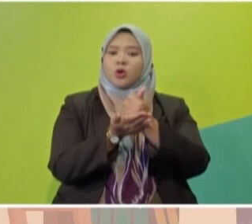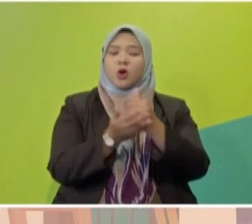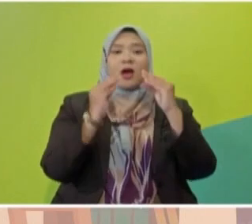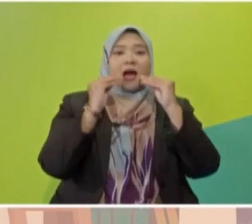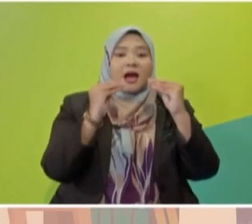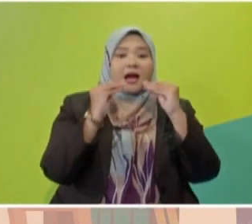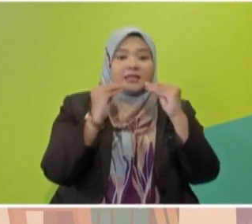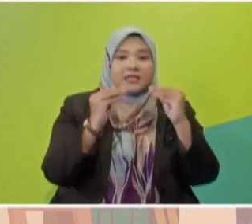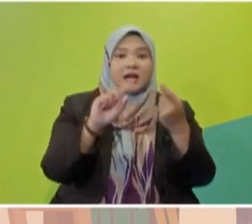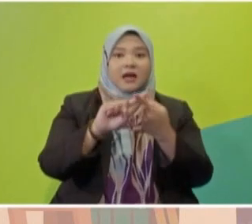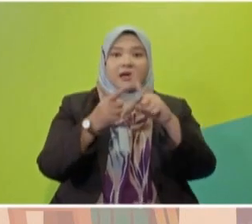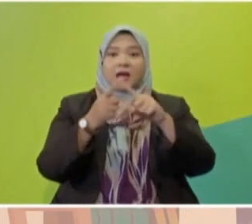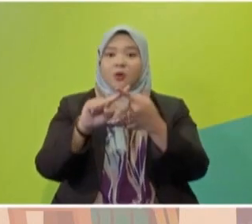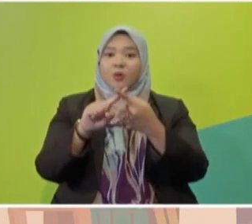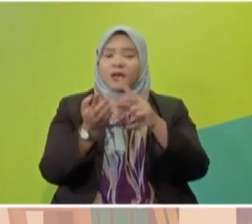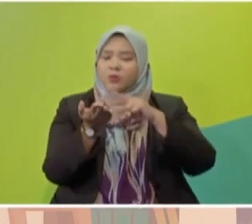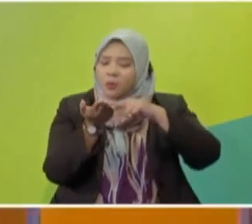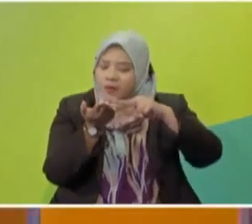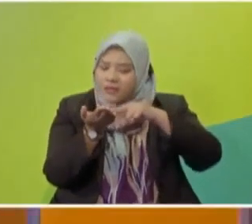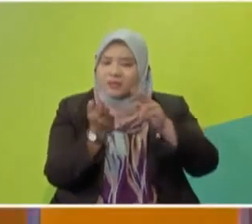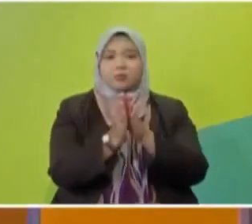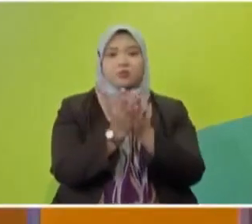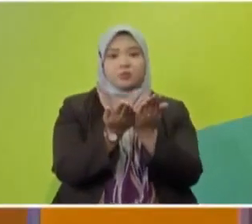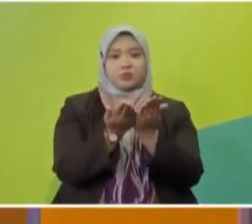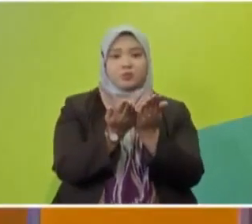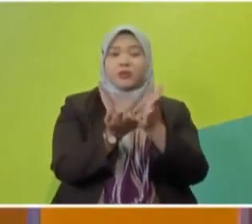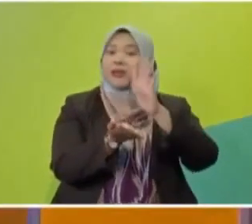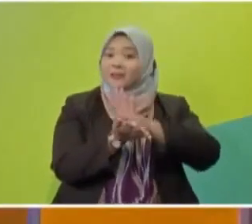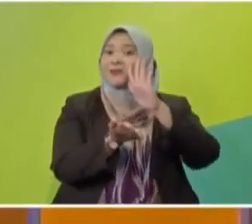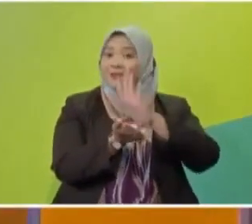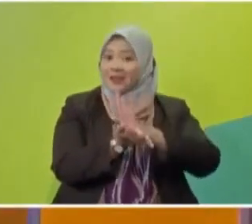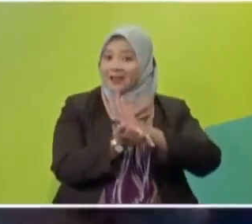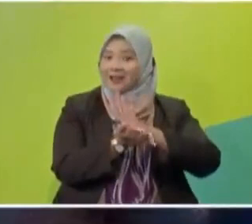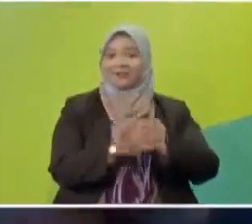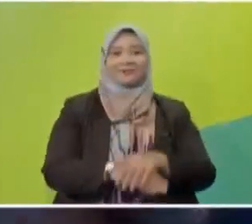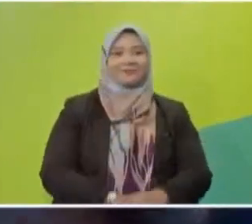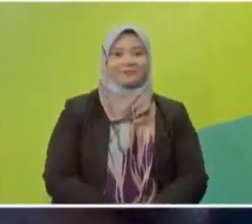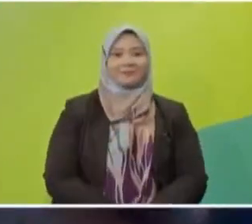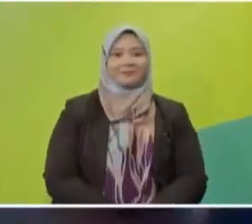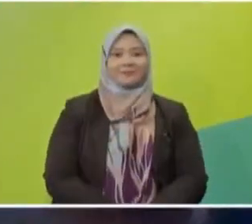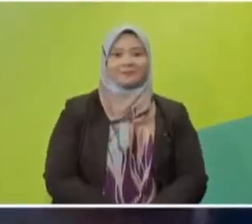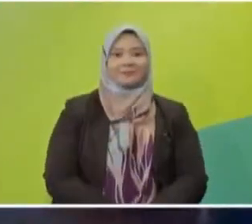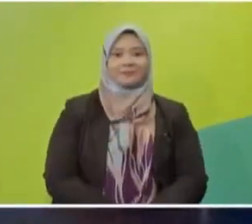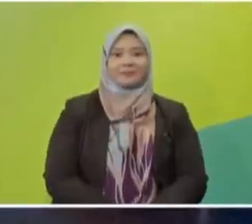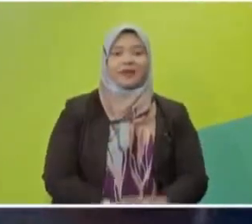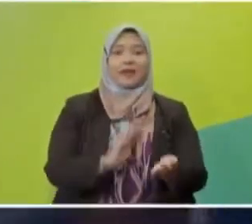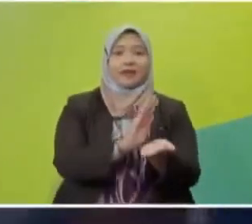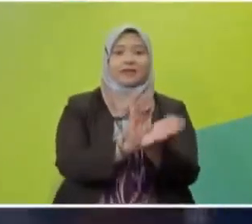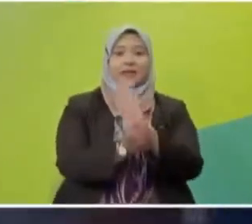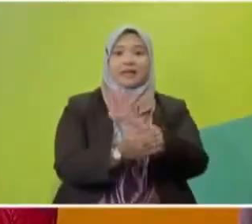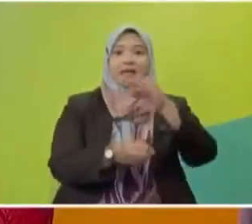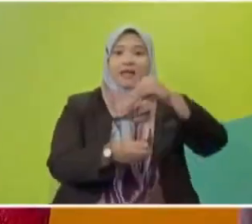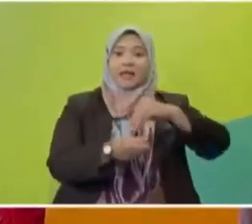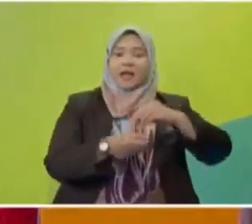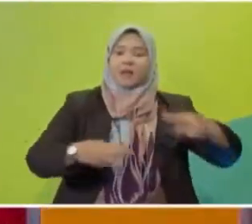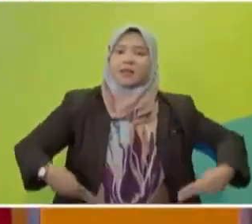Menolong rakan membaca buku. Betul lah, cikgu. Sebab itulah dalam kehidupan kita, seharian kita, kita